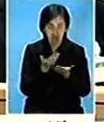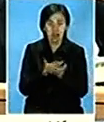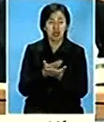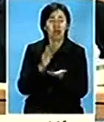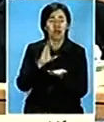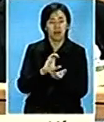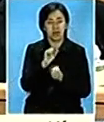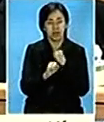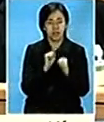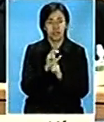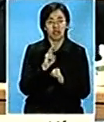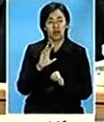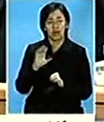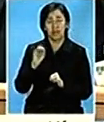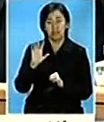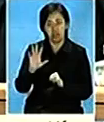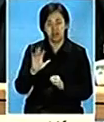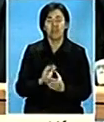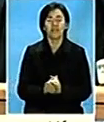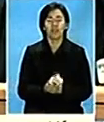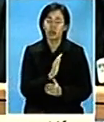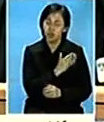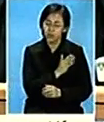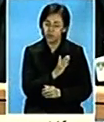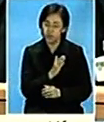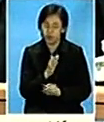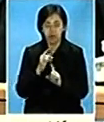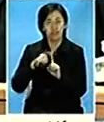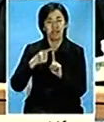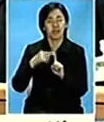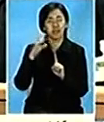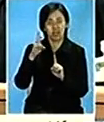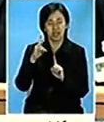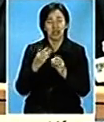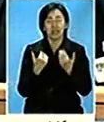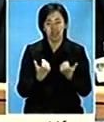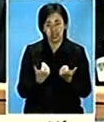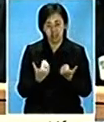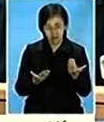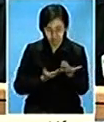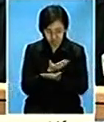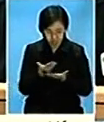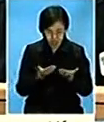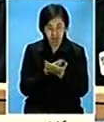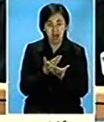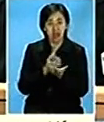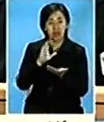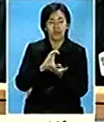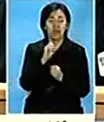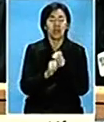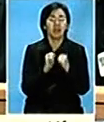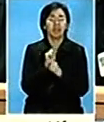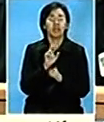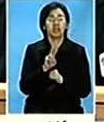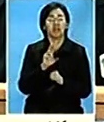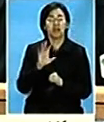ของปี2555ผ่านไปประมาณ7เดือนวันนี้เรามาพิจารณางบประมาณของปี2556น